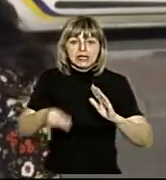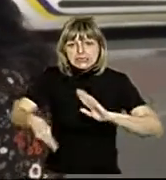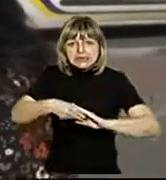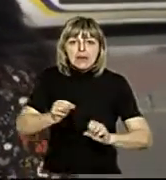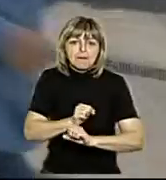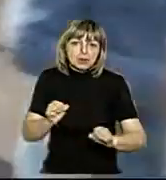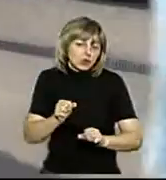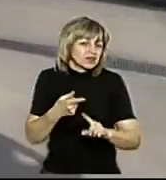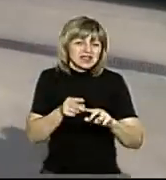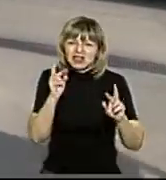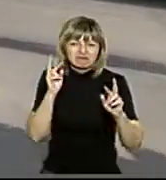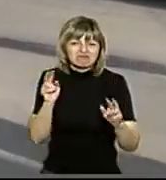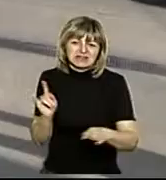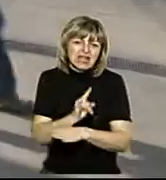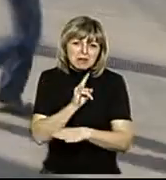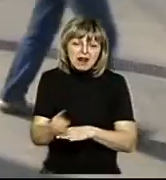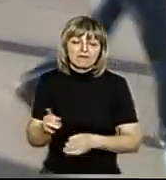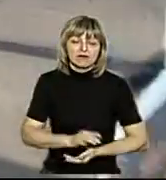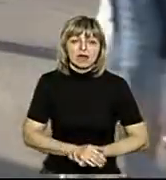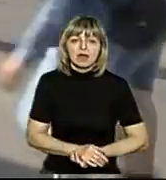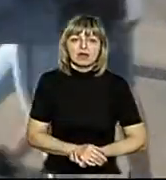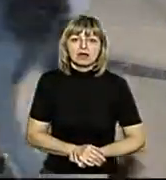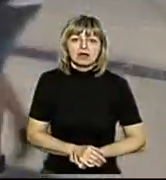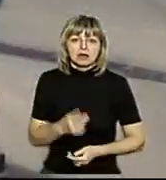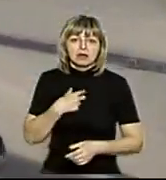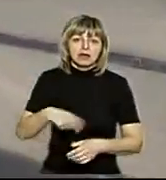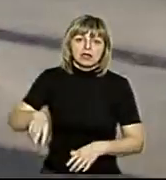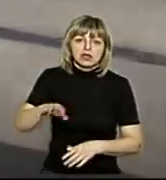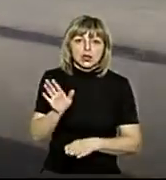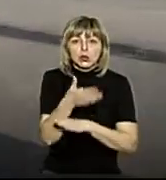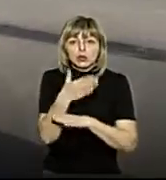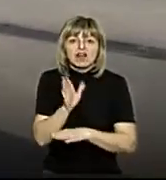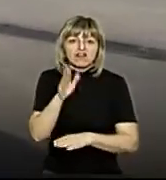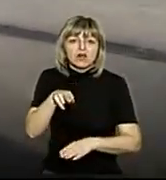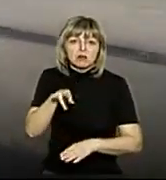все неправда. Ми ходили по Парсіті і